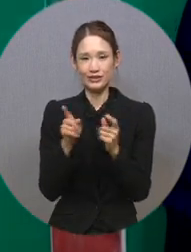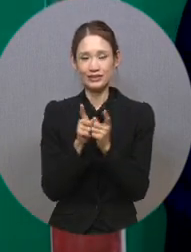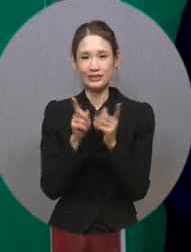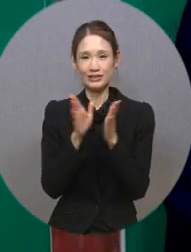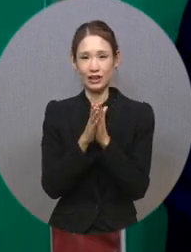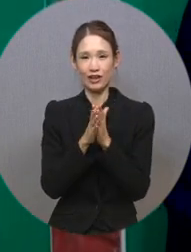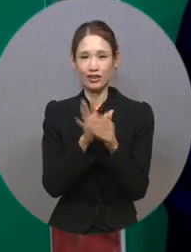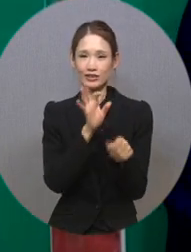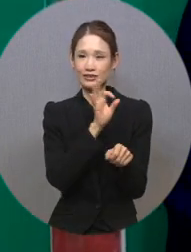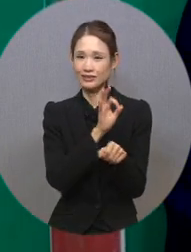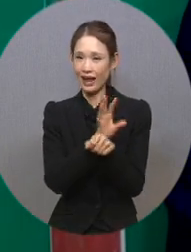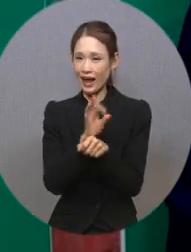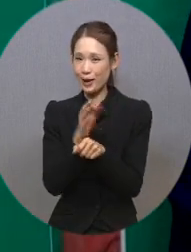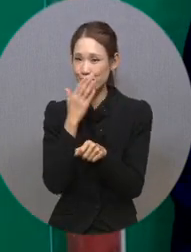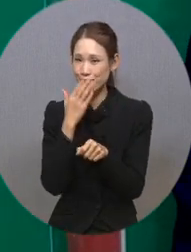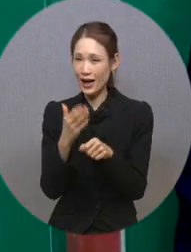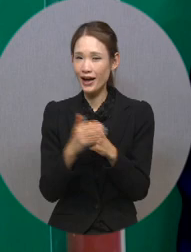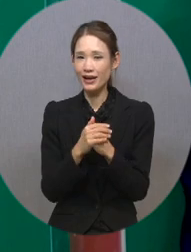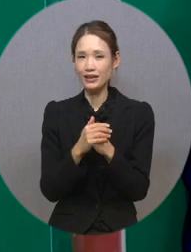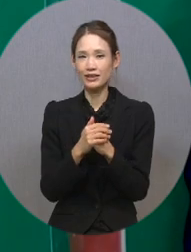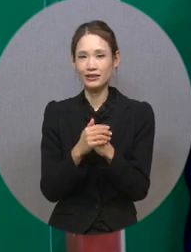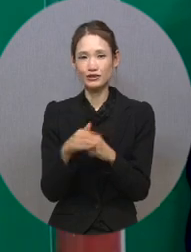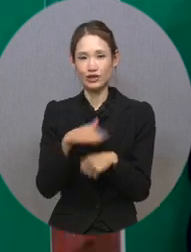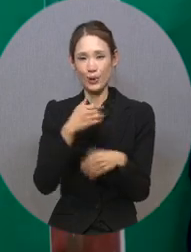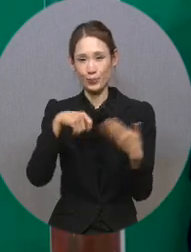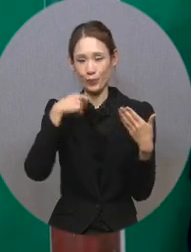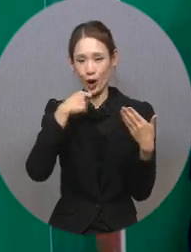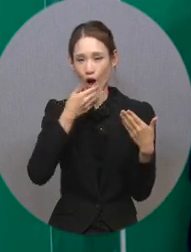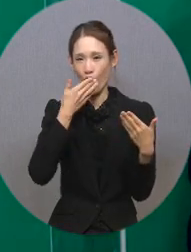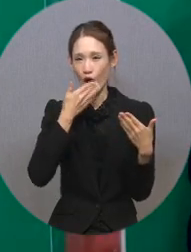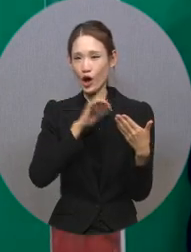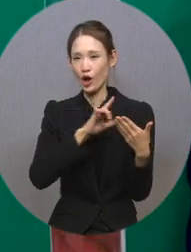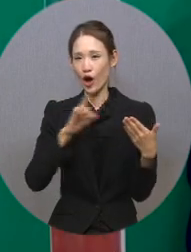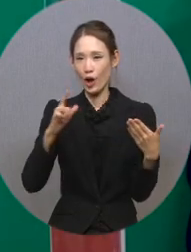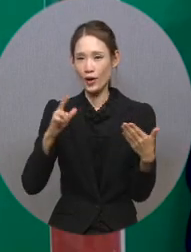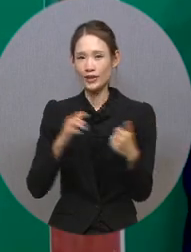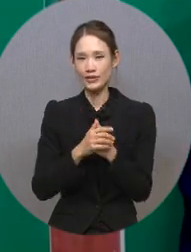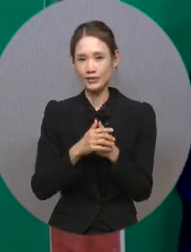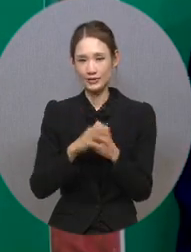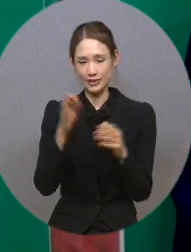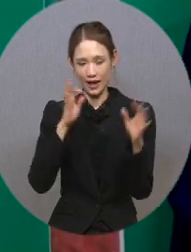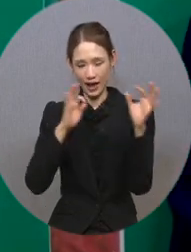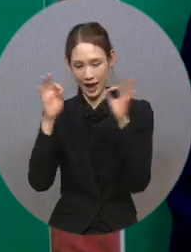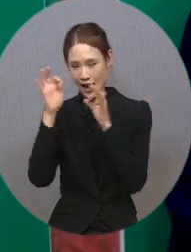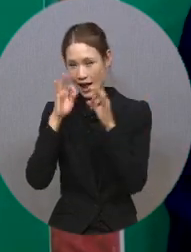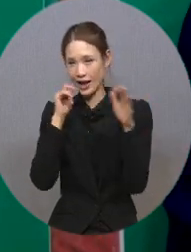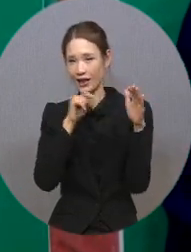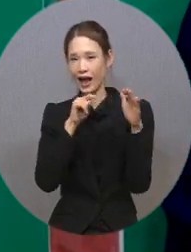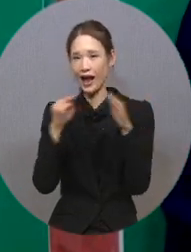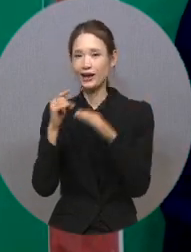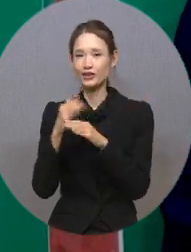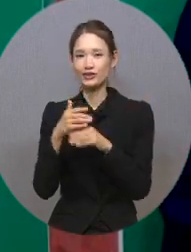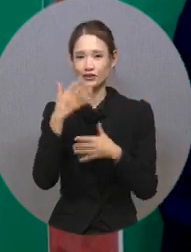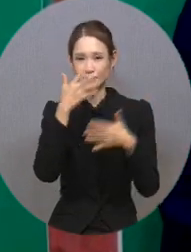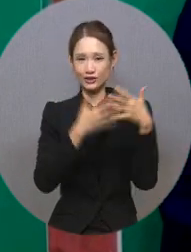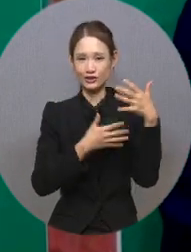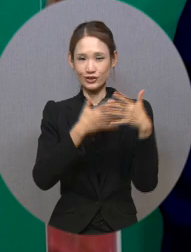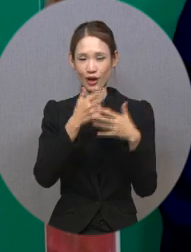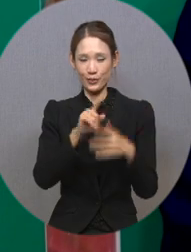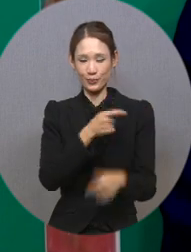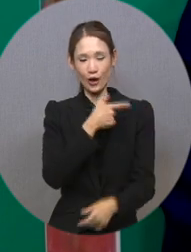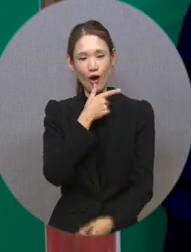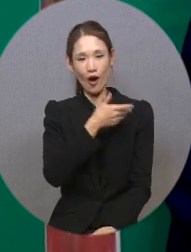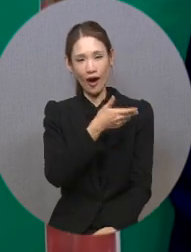실제로 살 수 있는 그 우리의 먹거리의 원산지를 지금 찾아다니고 있는데요. 영산강이